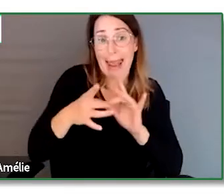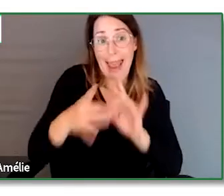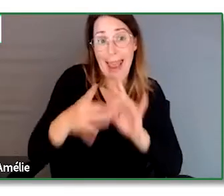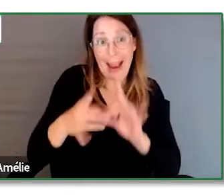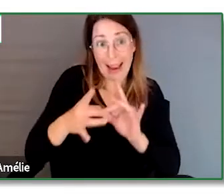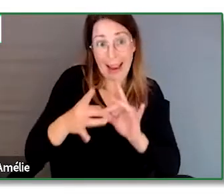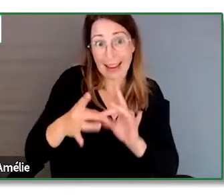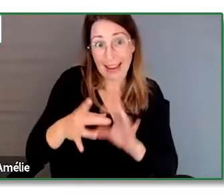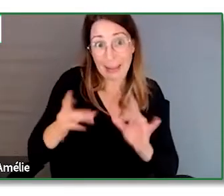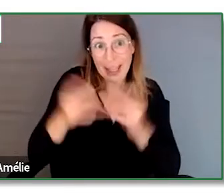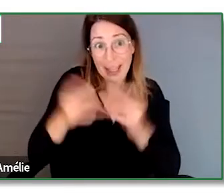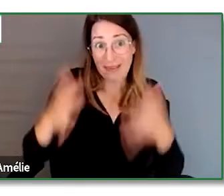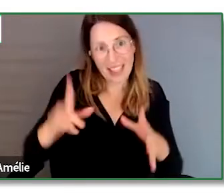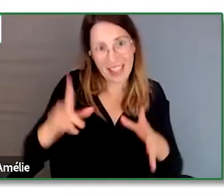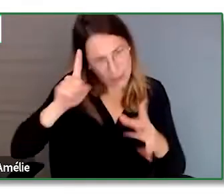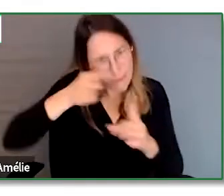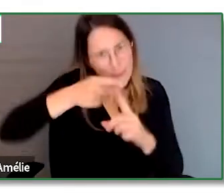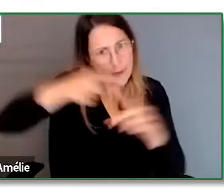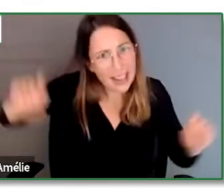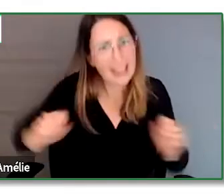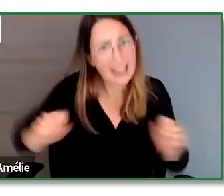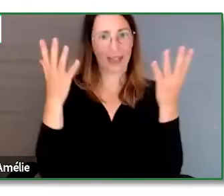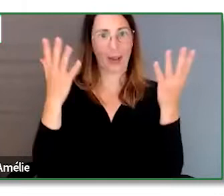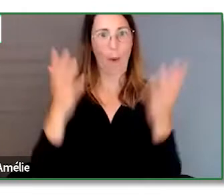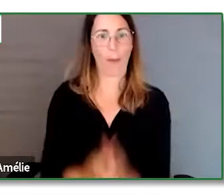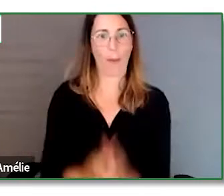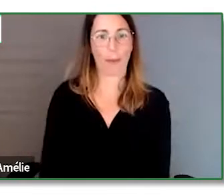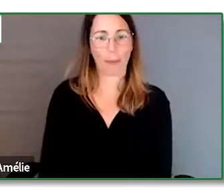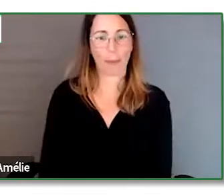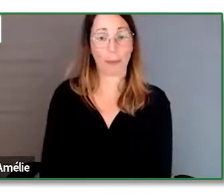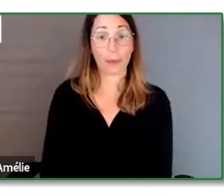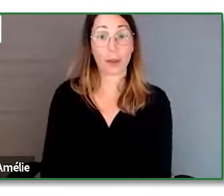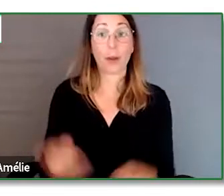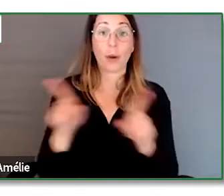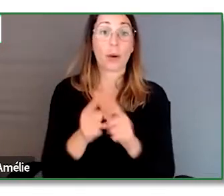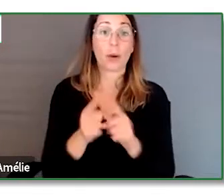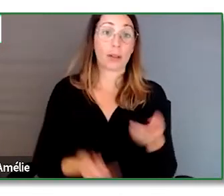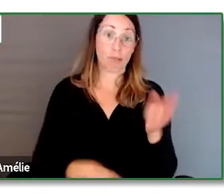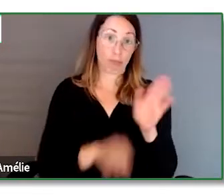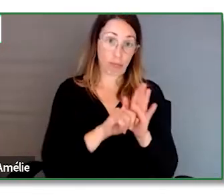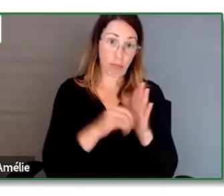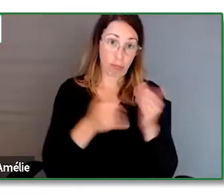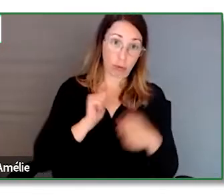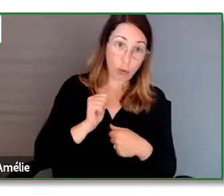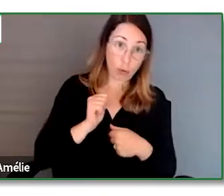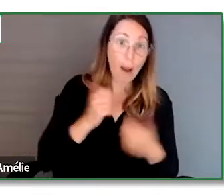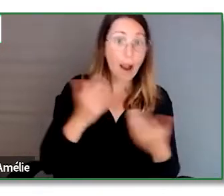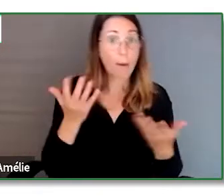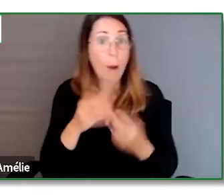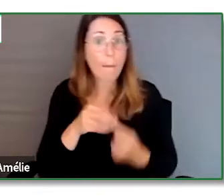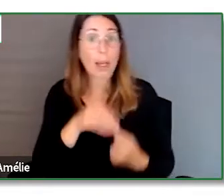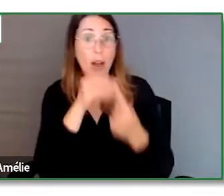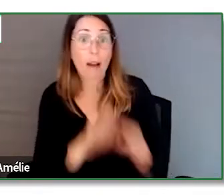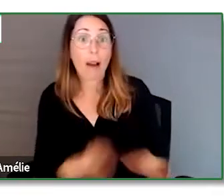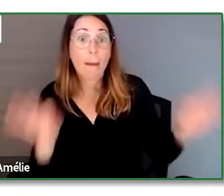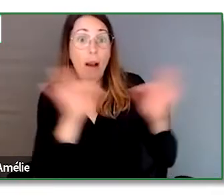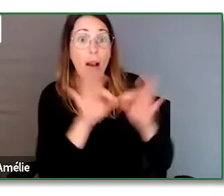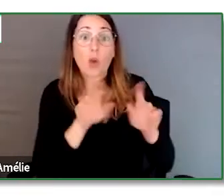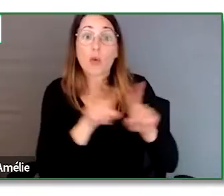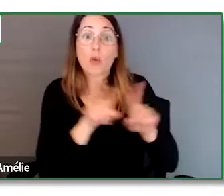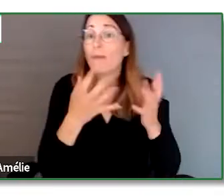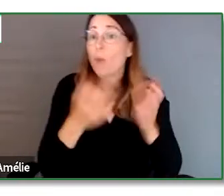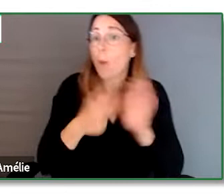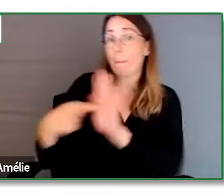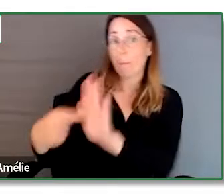Nous identifions et rendons prioritaire ce qui est important et ce que nous voulons montrer à nos visiteurs. Encore une fois, la